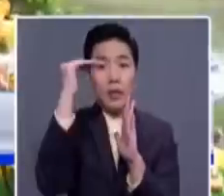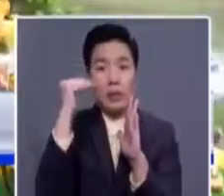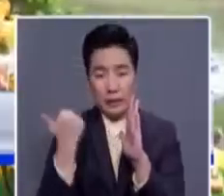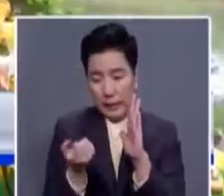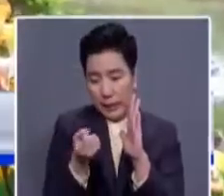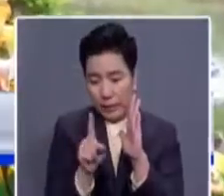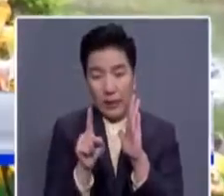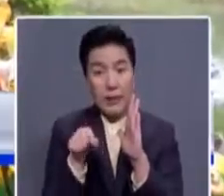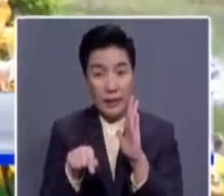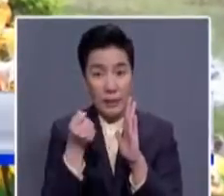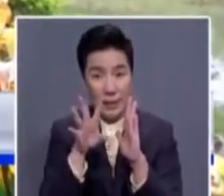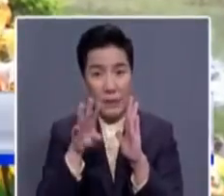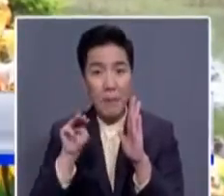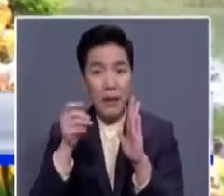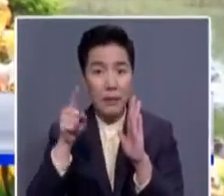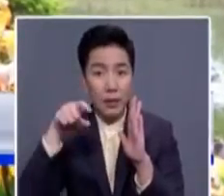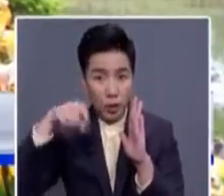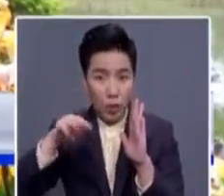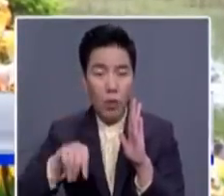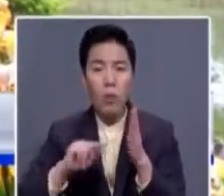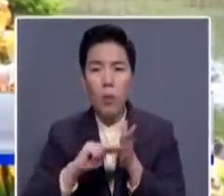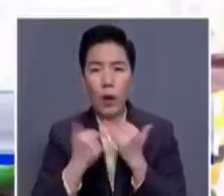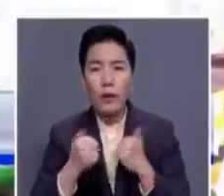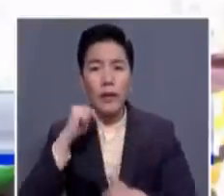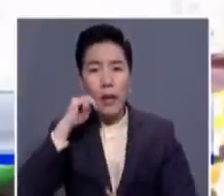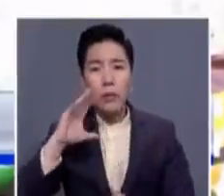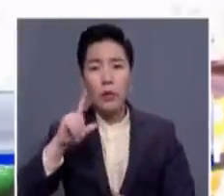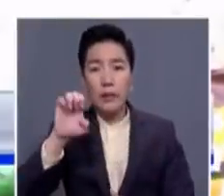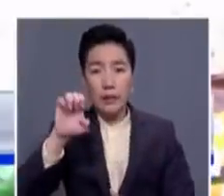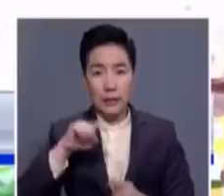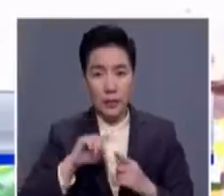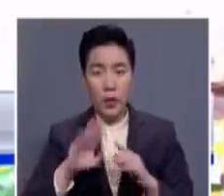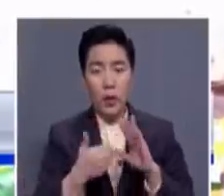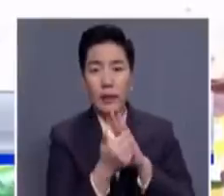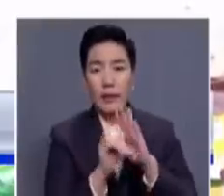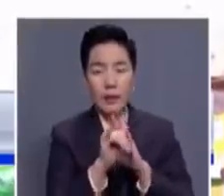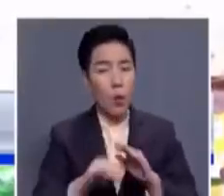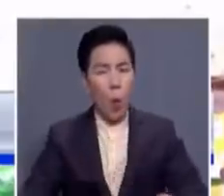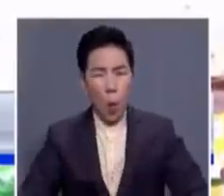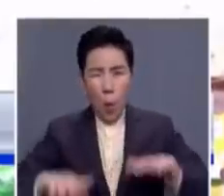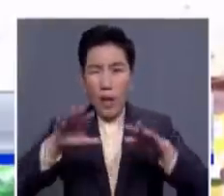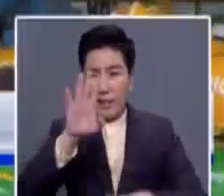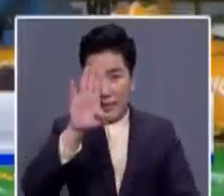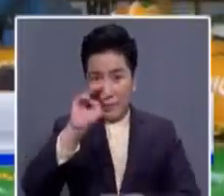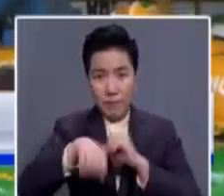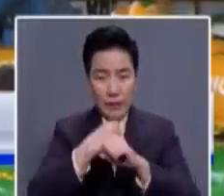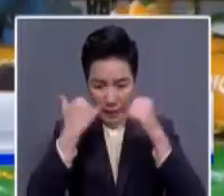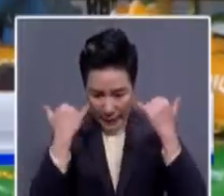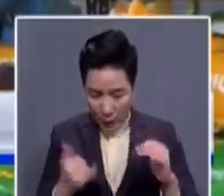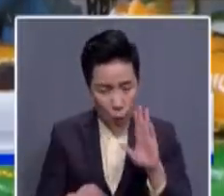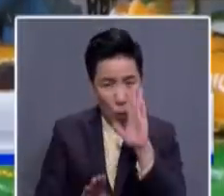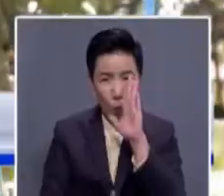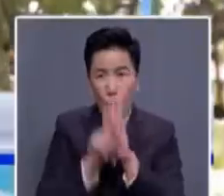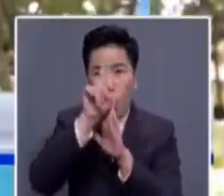เมตร11เซนติเมตรค่ะนับว่าสถานการณ์แม่น้ำฉี่เขตจังหวัดยโสธรสูงที่สุดในรอบ40ปีขณะนี้